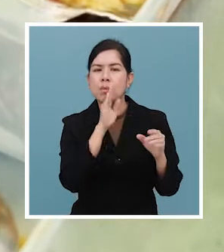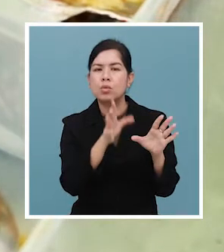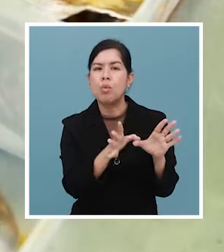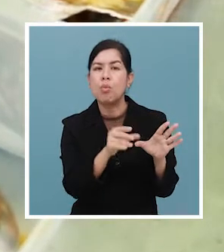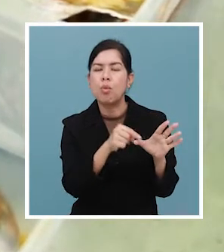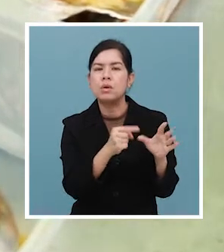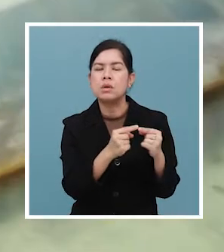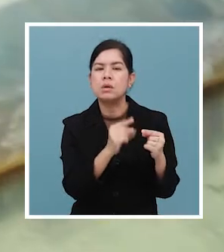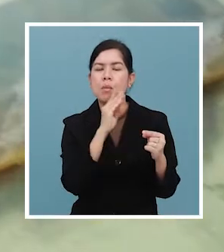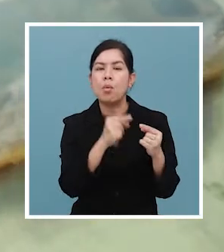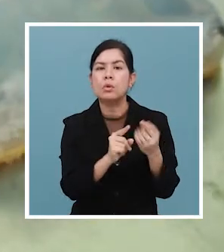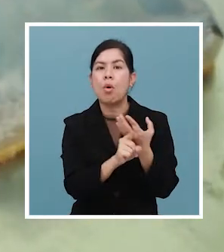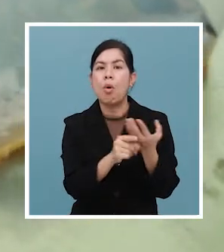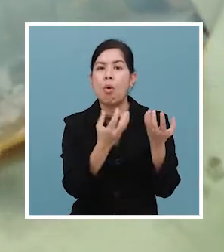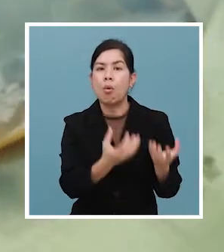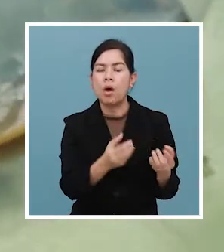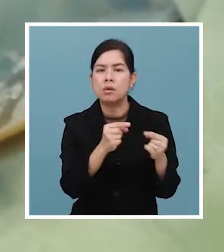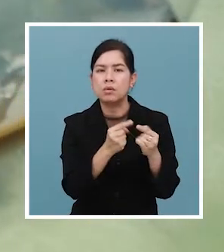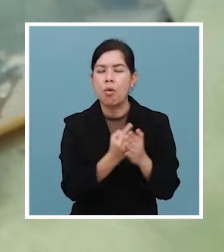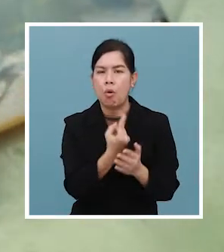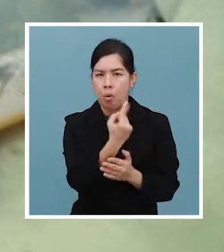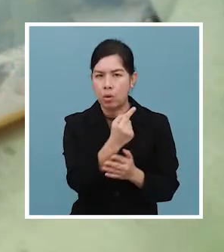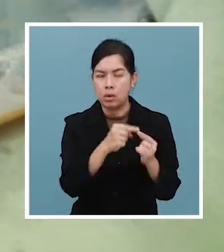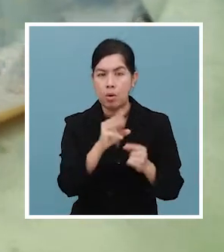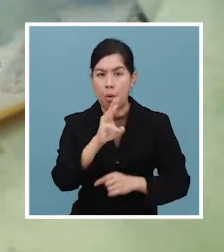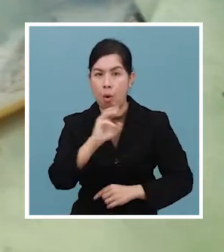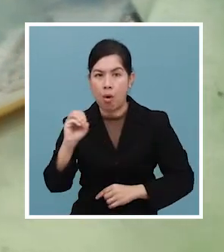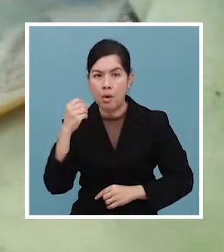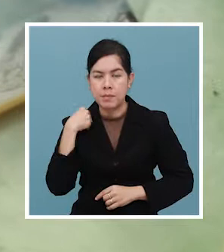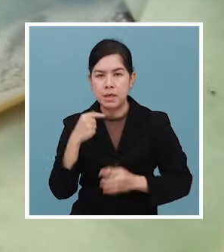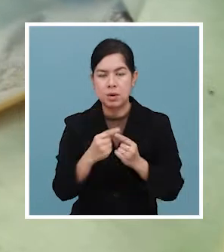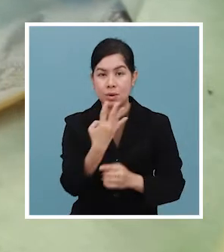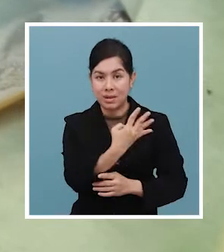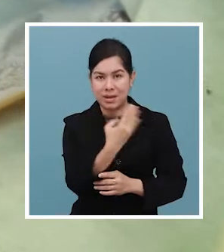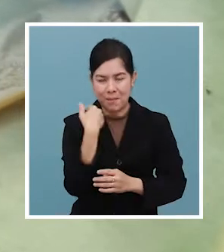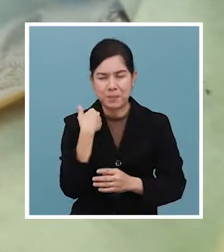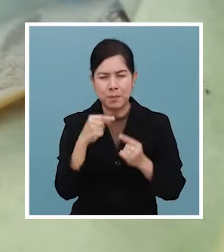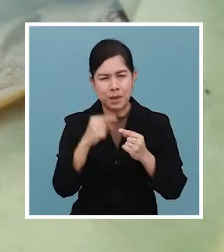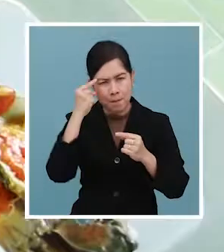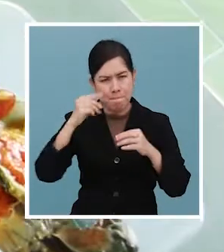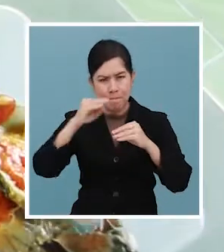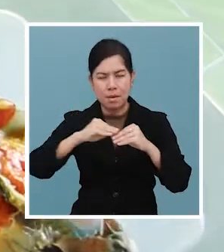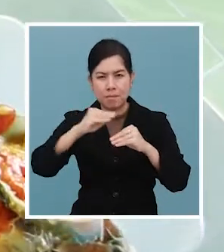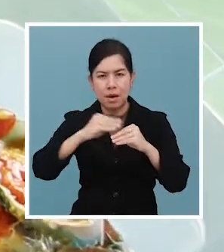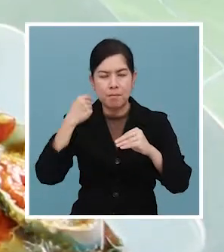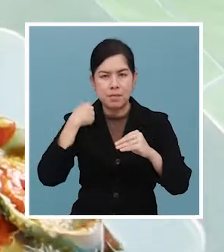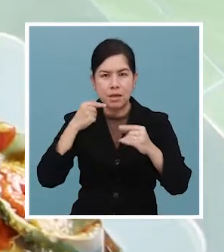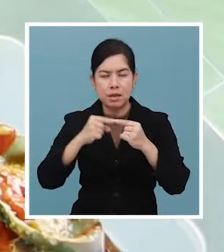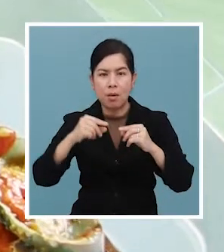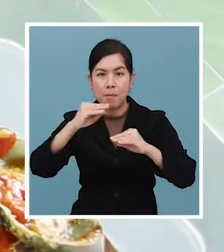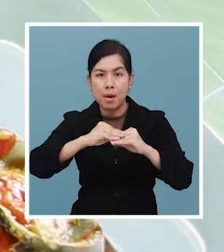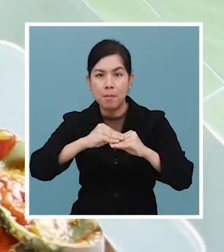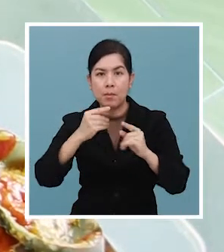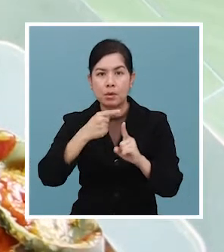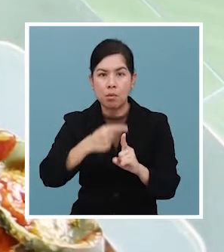ตัวนึงเนี่ย munakตัวละหกล้อถ้าโล 600สาย 4ตัว 4ตัวโลเนี่ยนะคะก็คือตัวร้อนกว่าบาทถูกแล้วก็เพิ่มมูลค่าไป